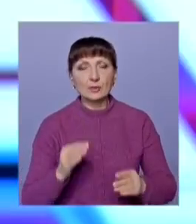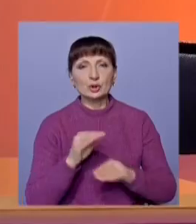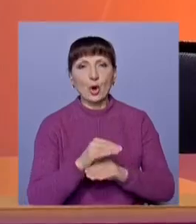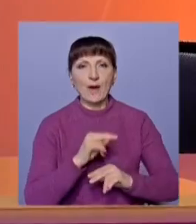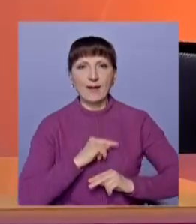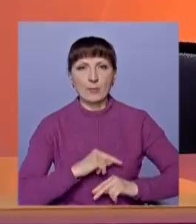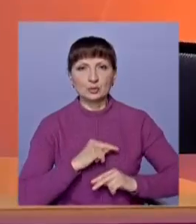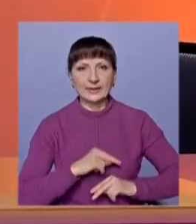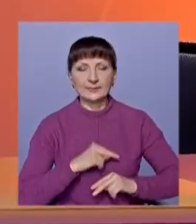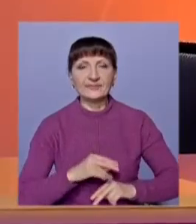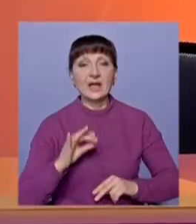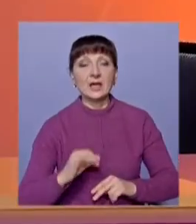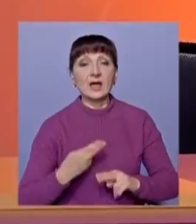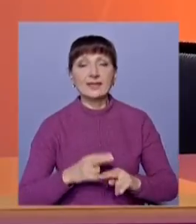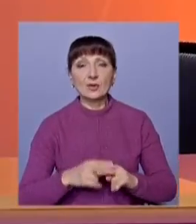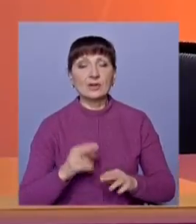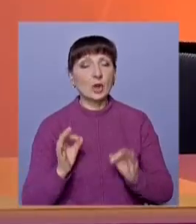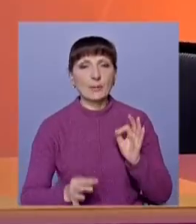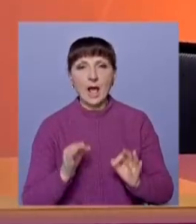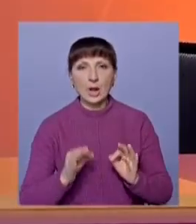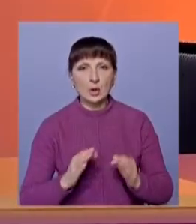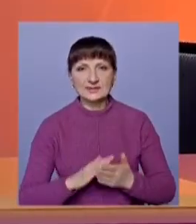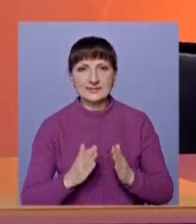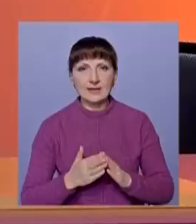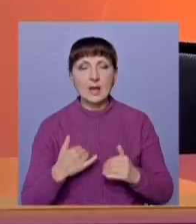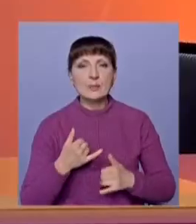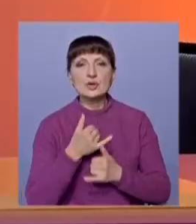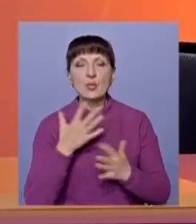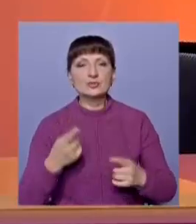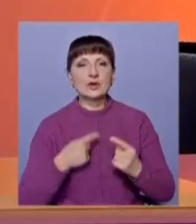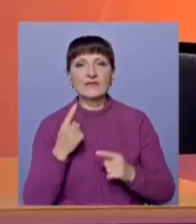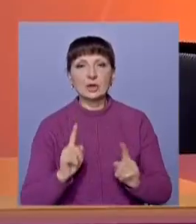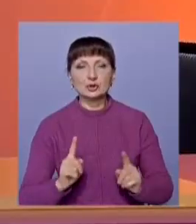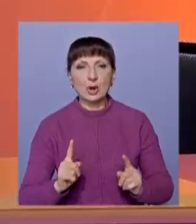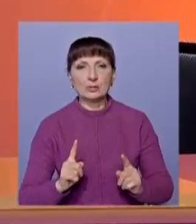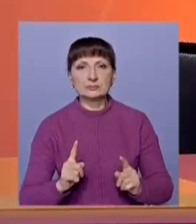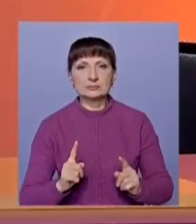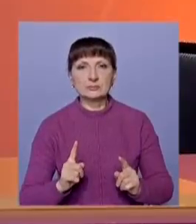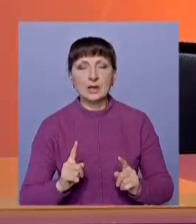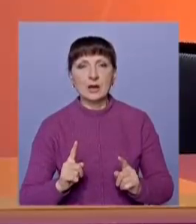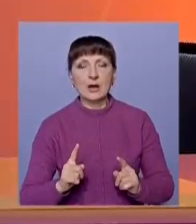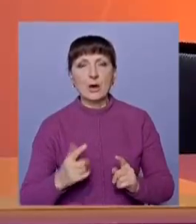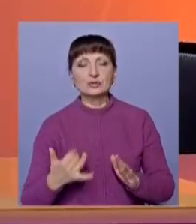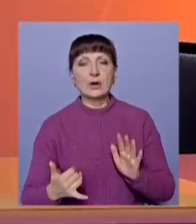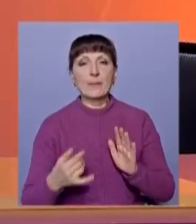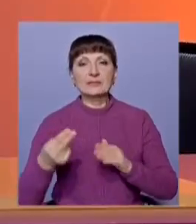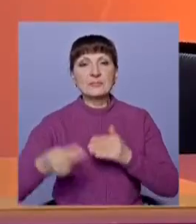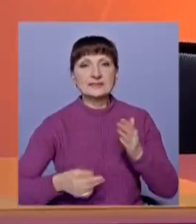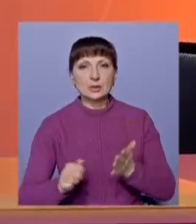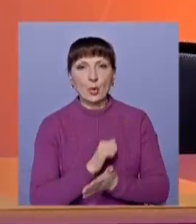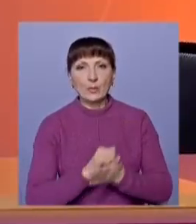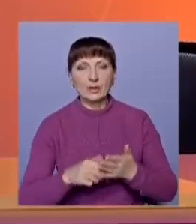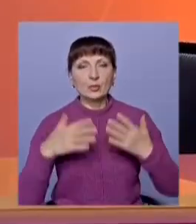Поэтому это совершенно нормальное состояние. Мы не можем говорить о том, что подписанные документы